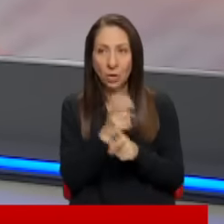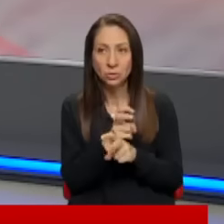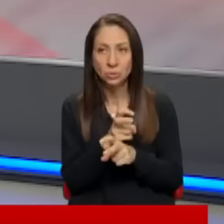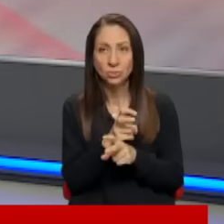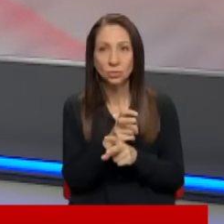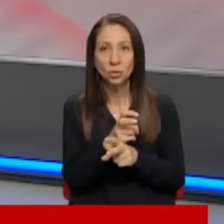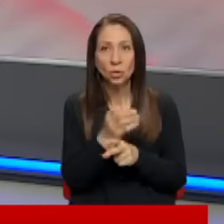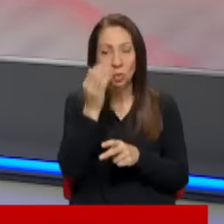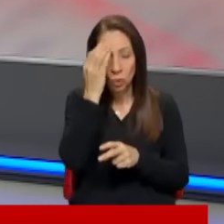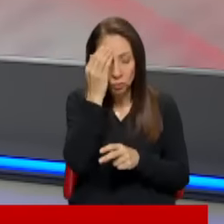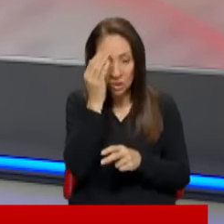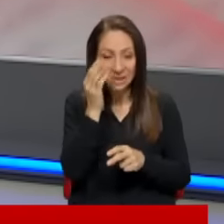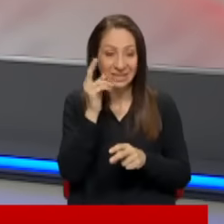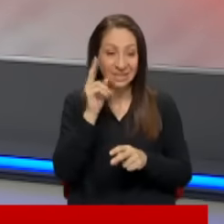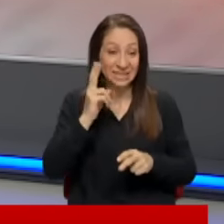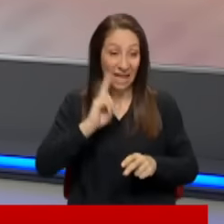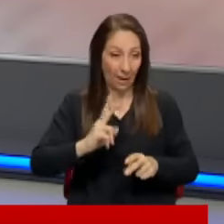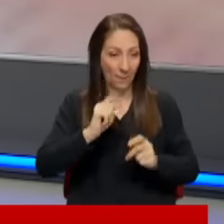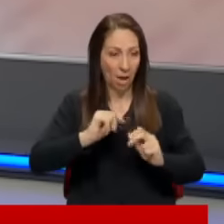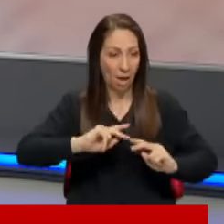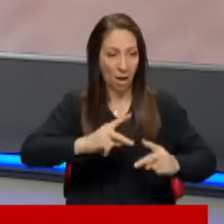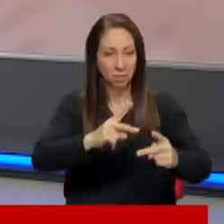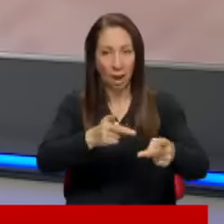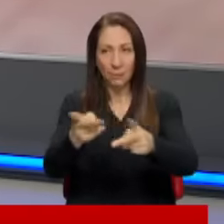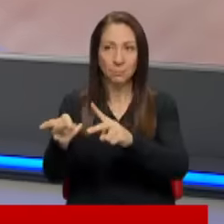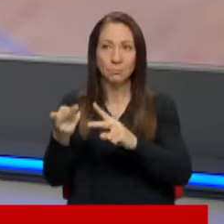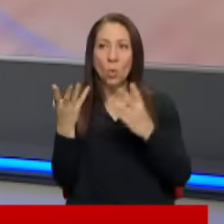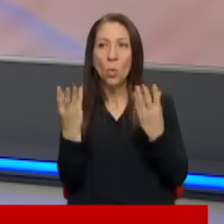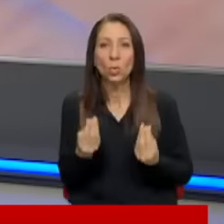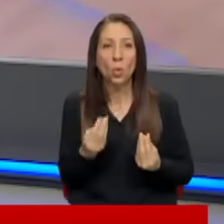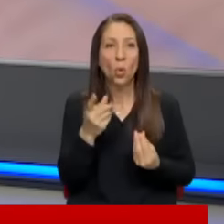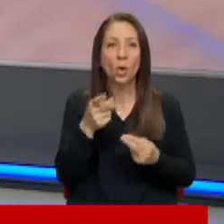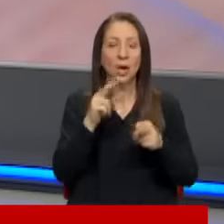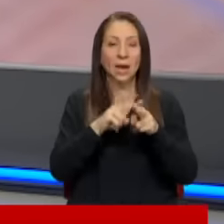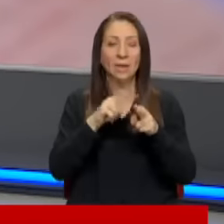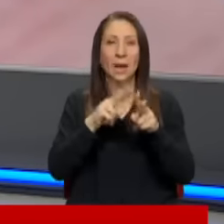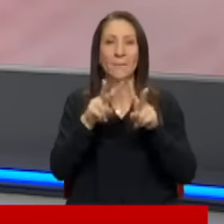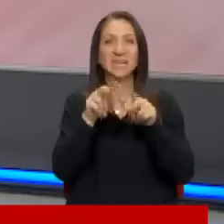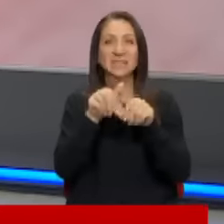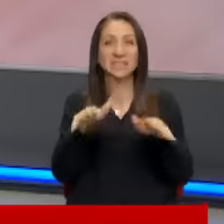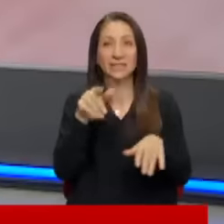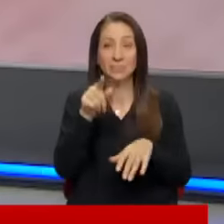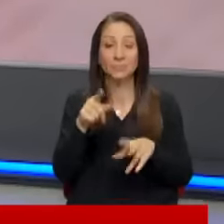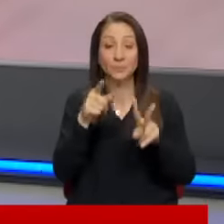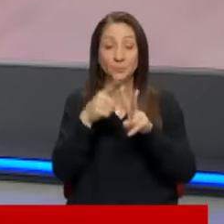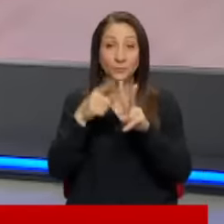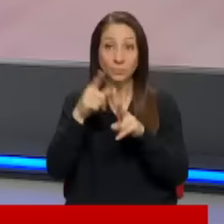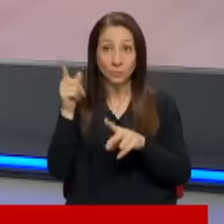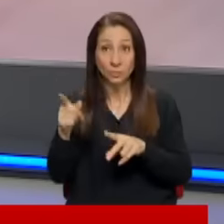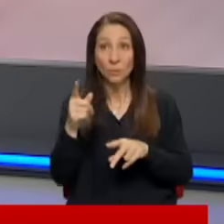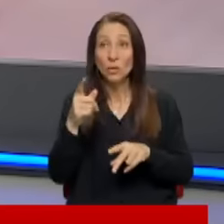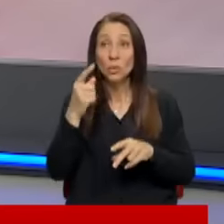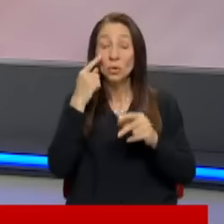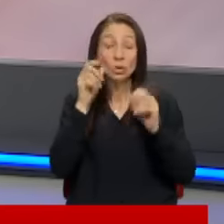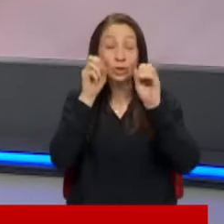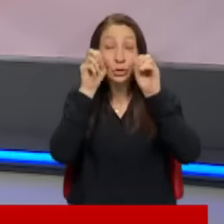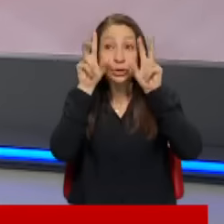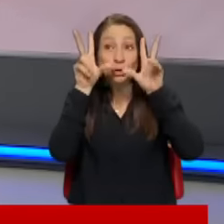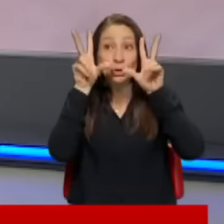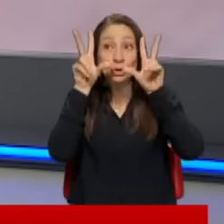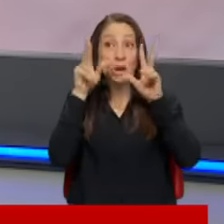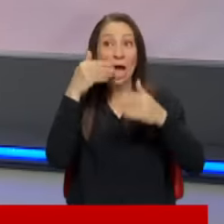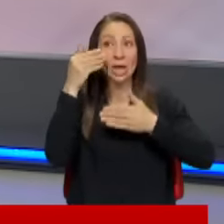kalmadı. Yoksuldan zengine para aktarımı şeklinde tamamlandı. O kur korumalı mevduat sistemi, Nurettin Nebati gözleri ışıl ışıl